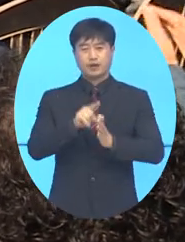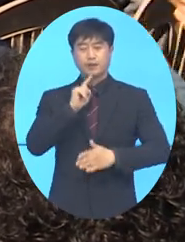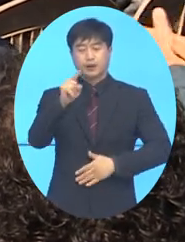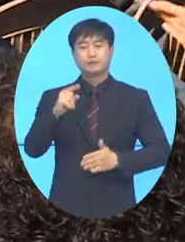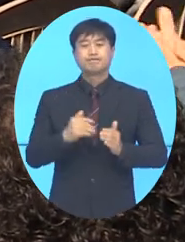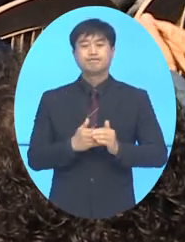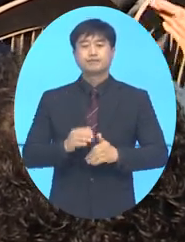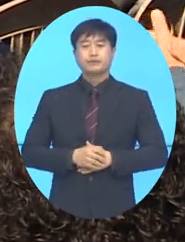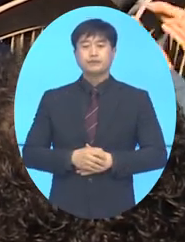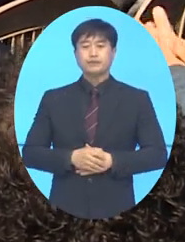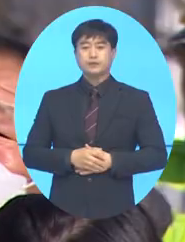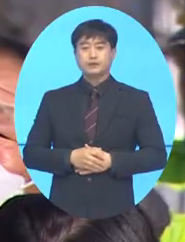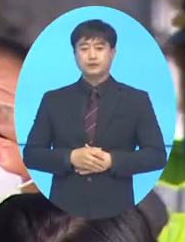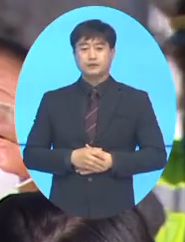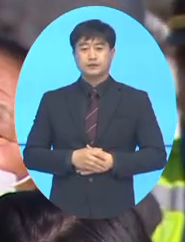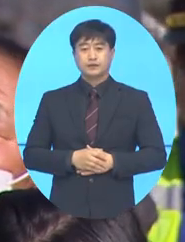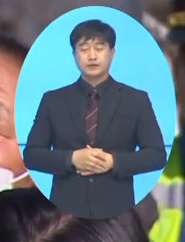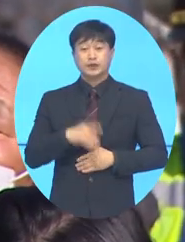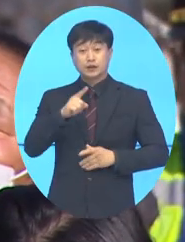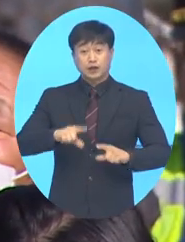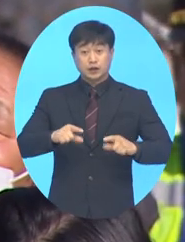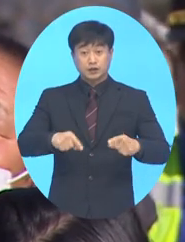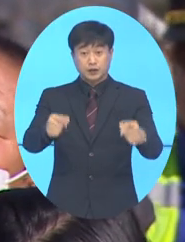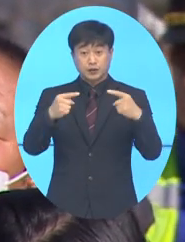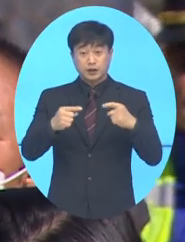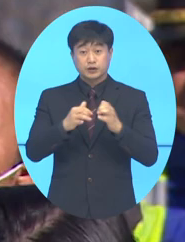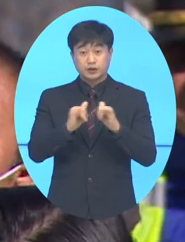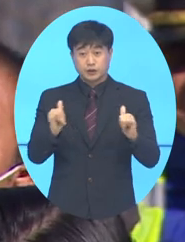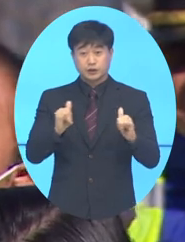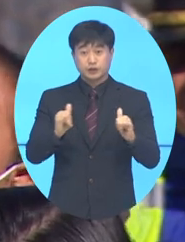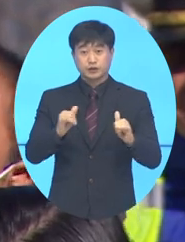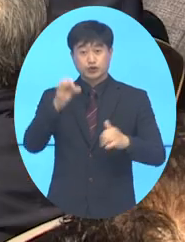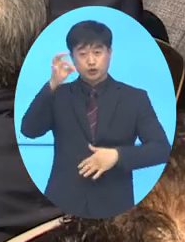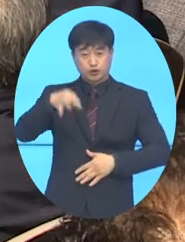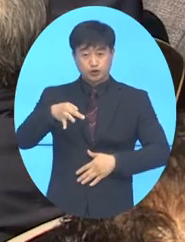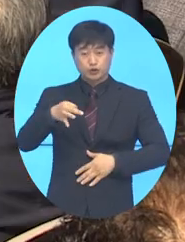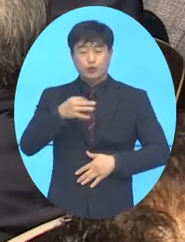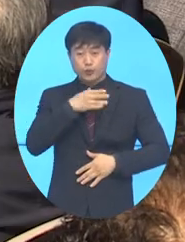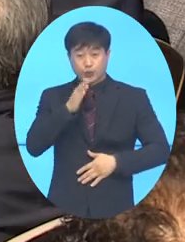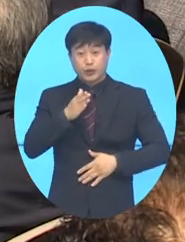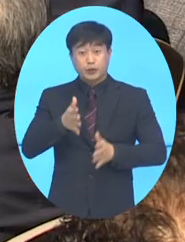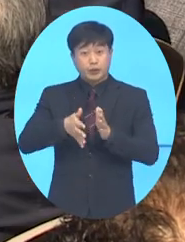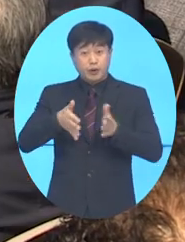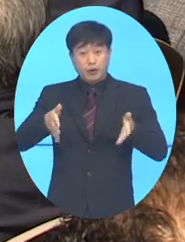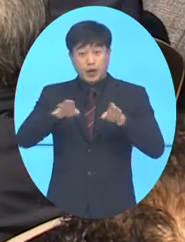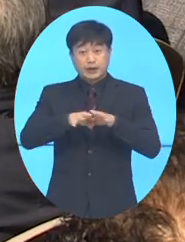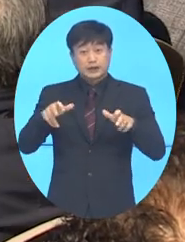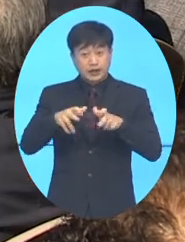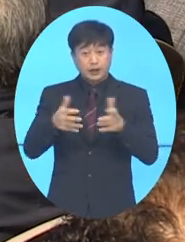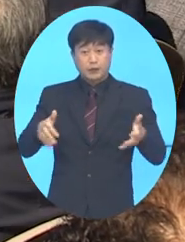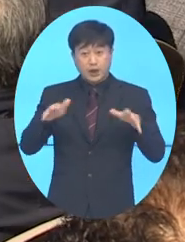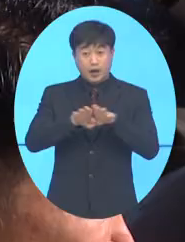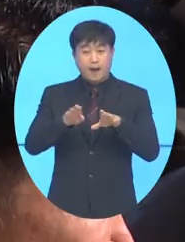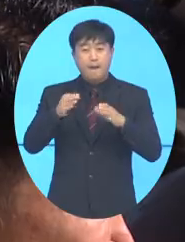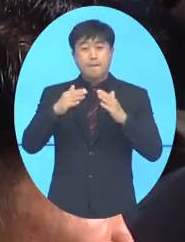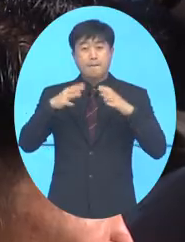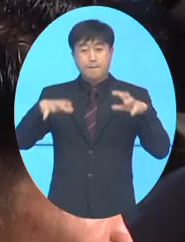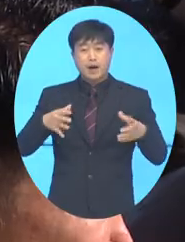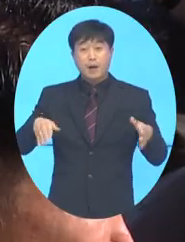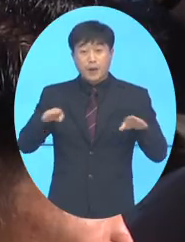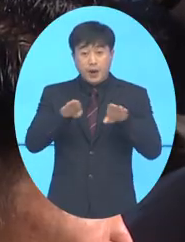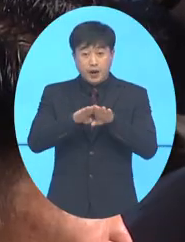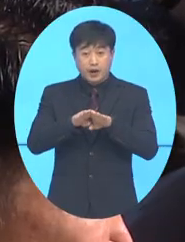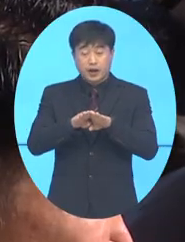설명했습니다 이날 행사에 참석한 주민들은 연천군 노인회관과 장애인회관 마을회관